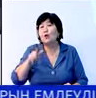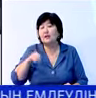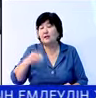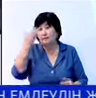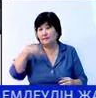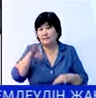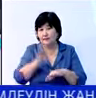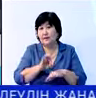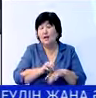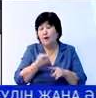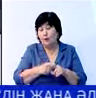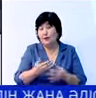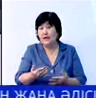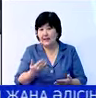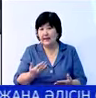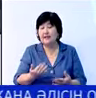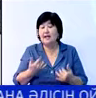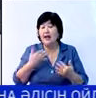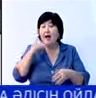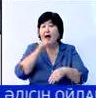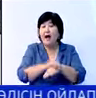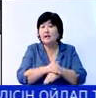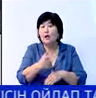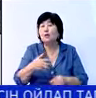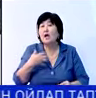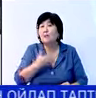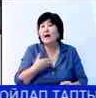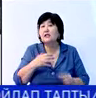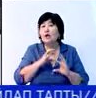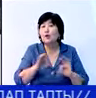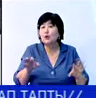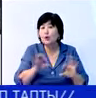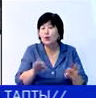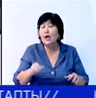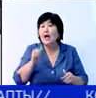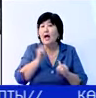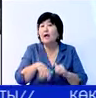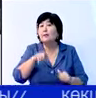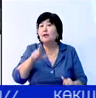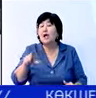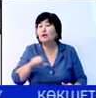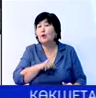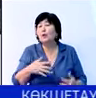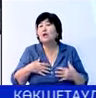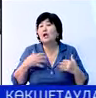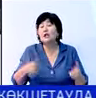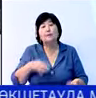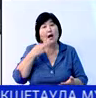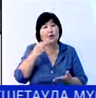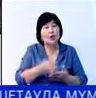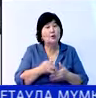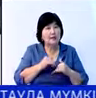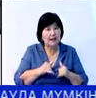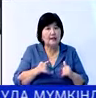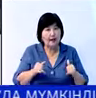осы инсульттің дер кезінде анықталғанда оның маңыздылығын түсіндіру, әрбір адамның өз денсаулығына деген жауапкершілігін